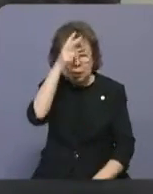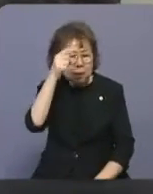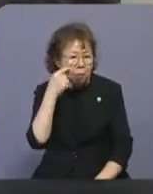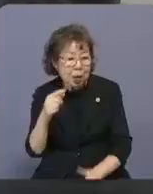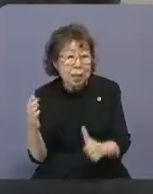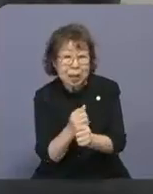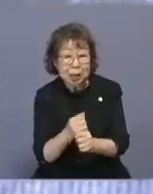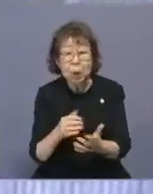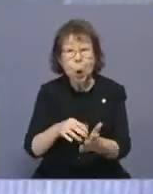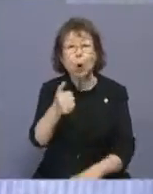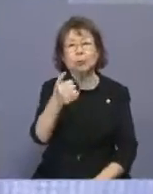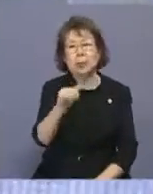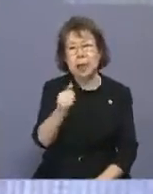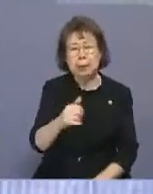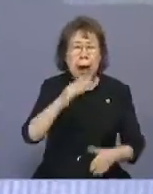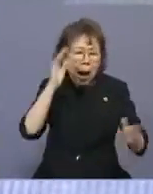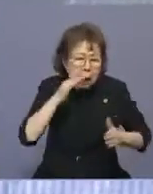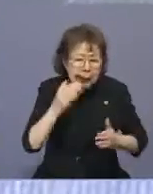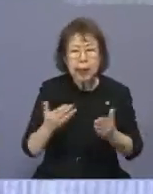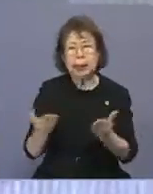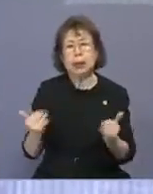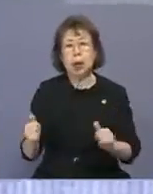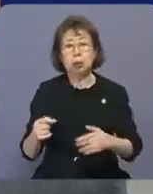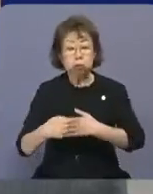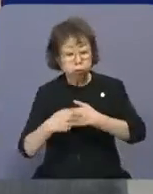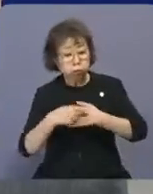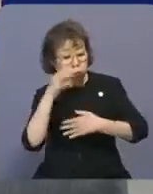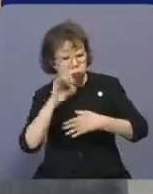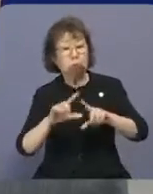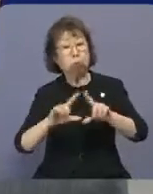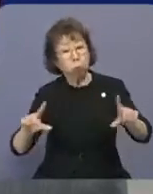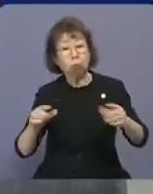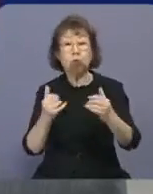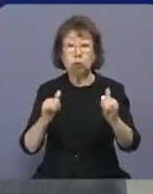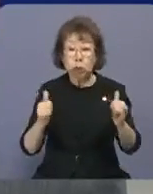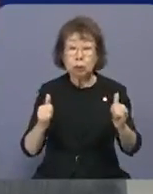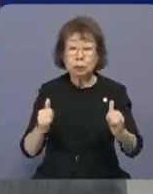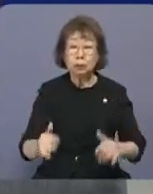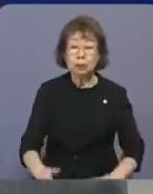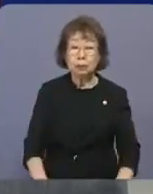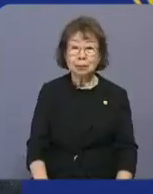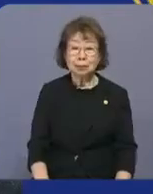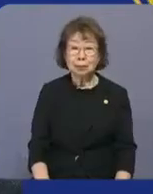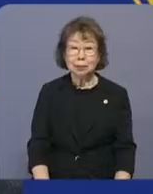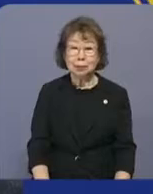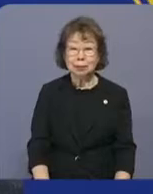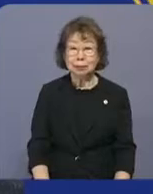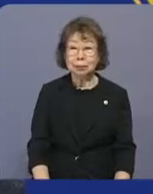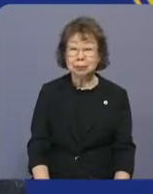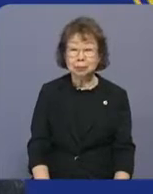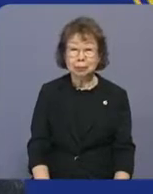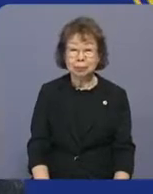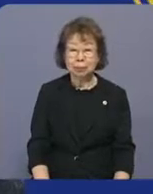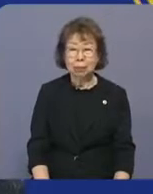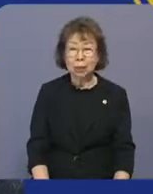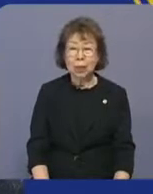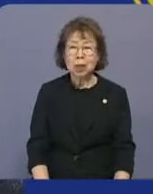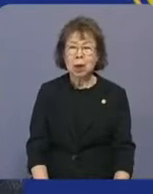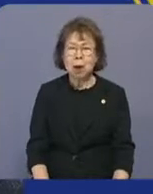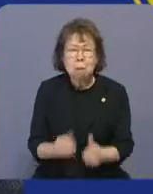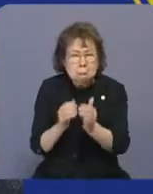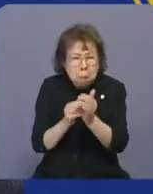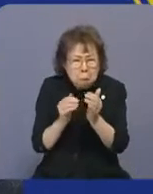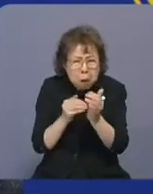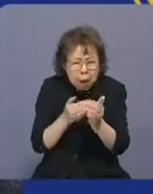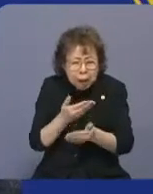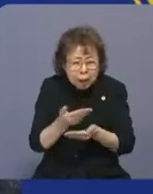붙잡힌 50명은 학생과 직장인 등 주위에서 흔히 볼 수 있는 평범한 사람들이었습니다. 자신들은 은밀하게 거래하기